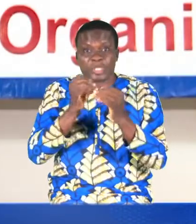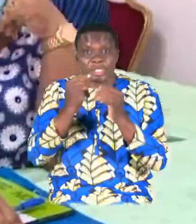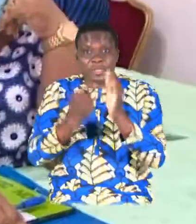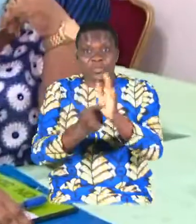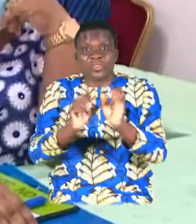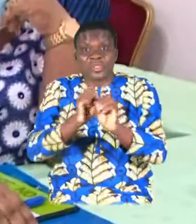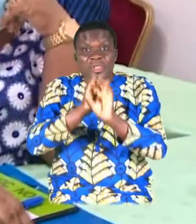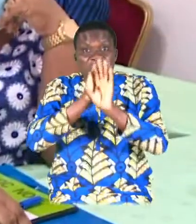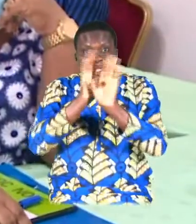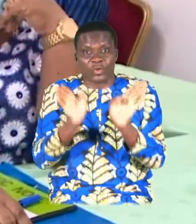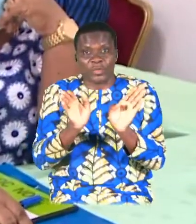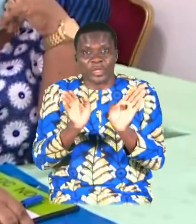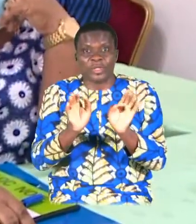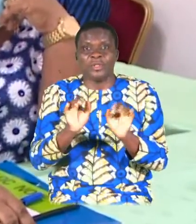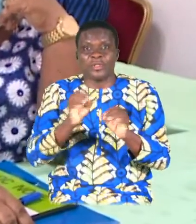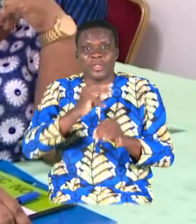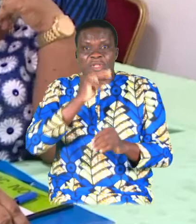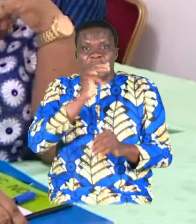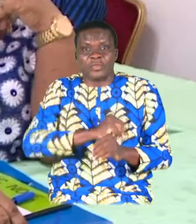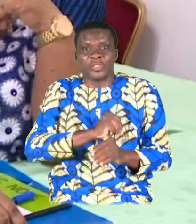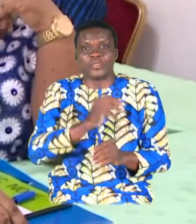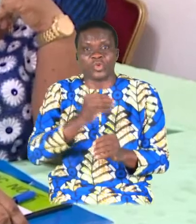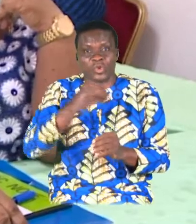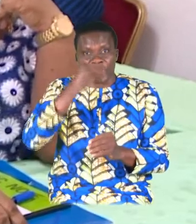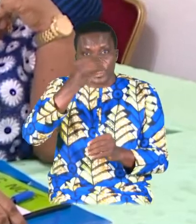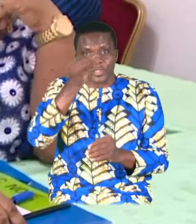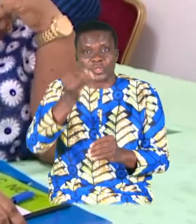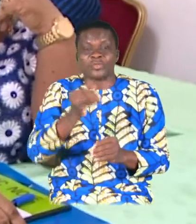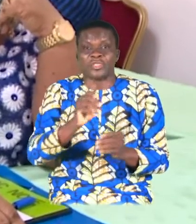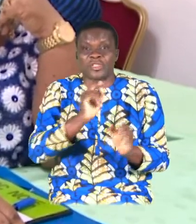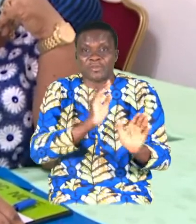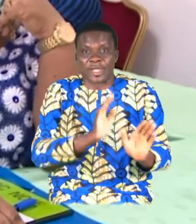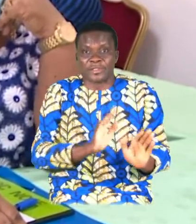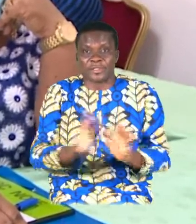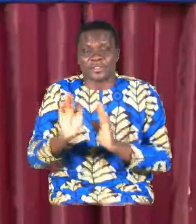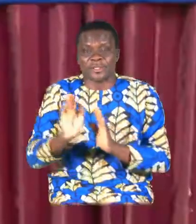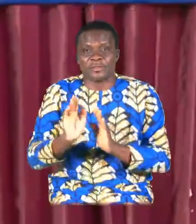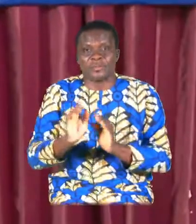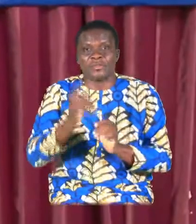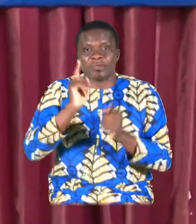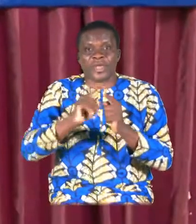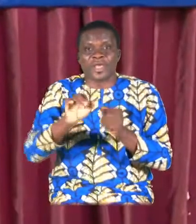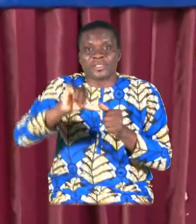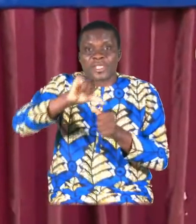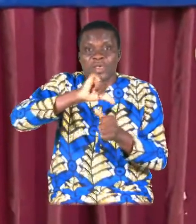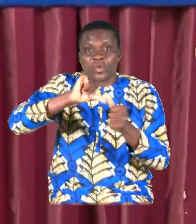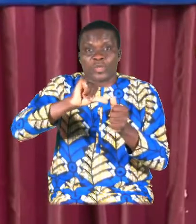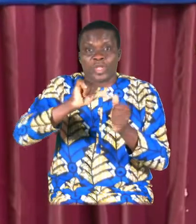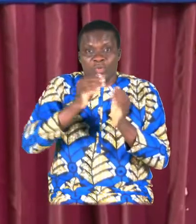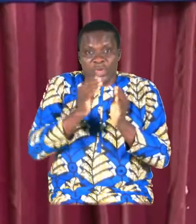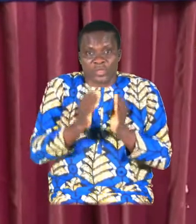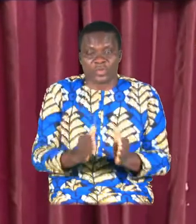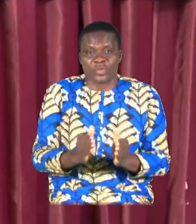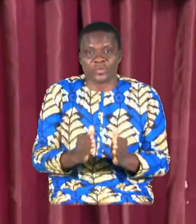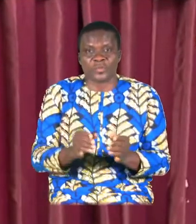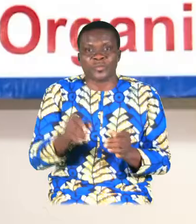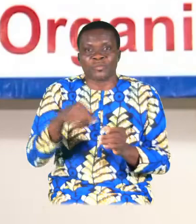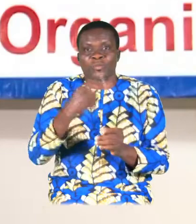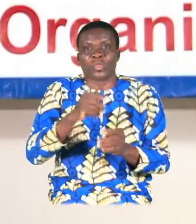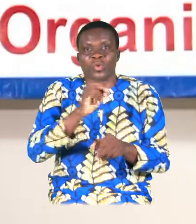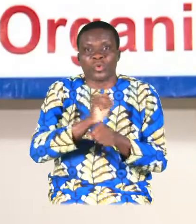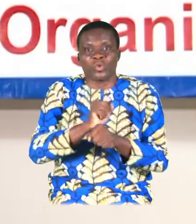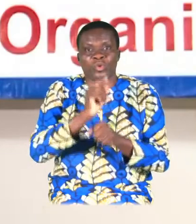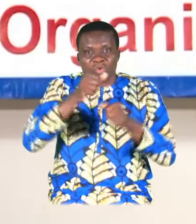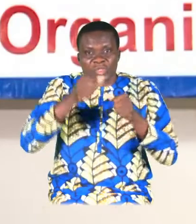clairement les missions et les objectifs assignés à ses collaborateurs dont le rôle